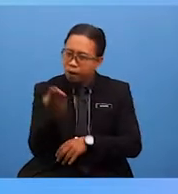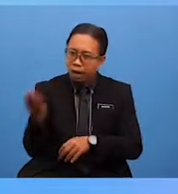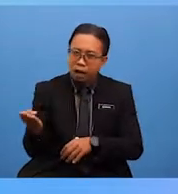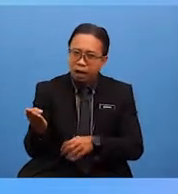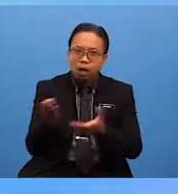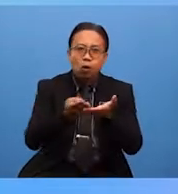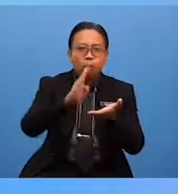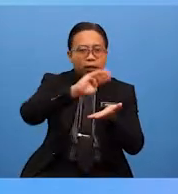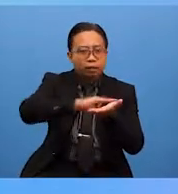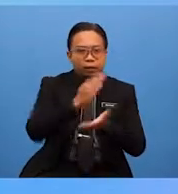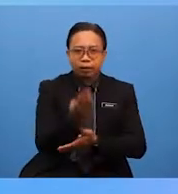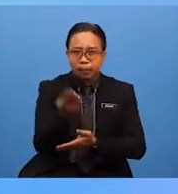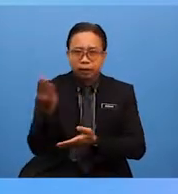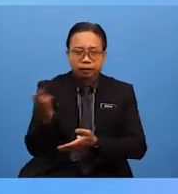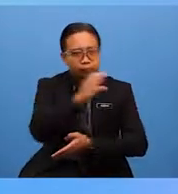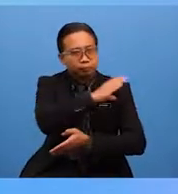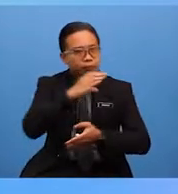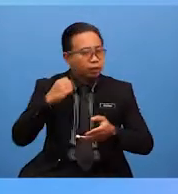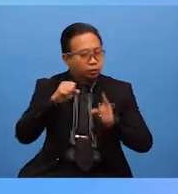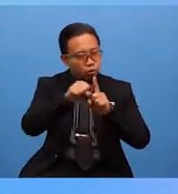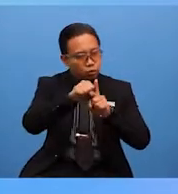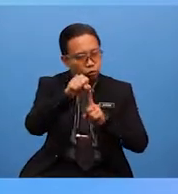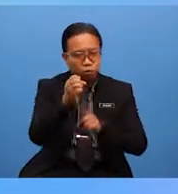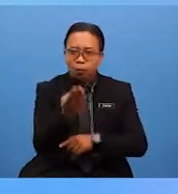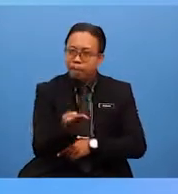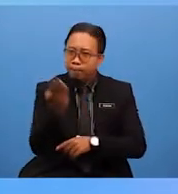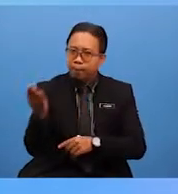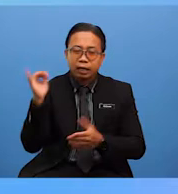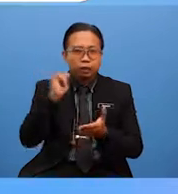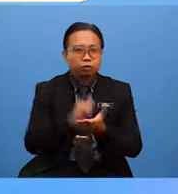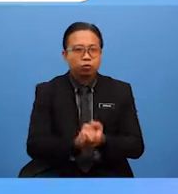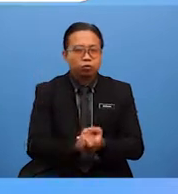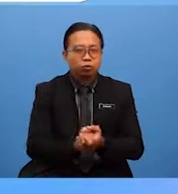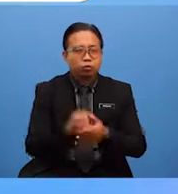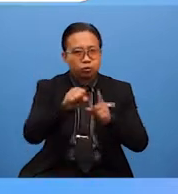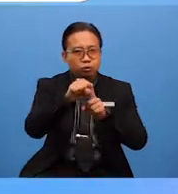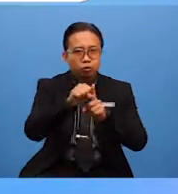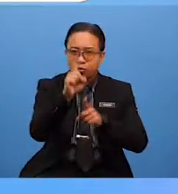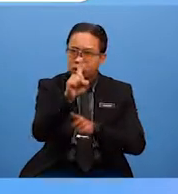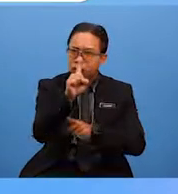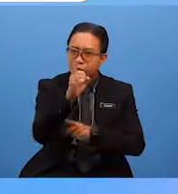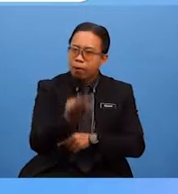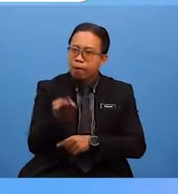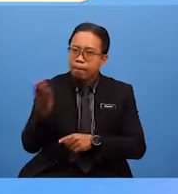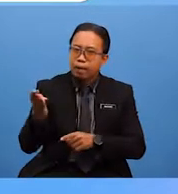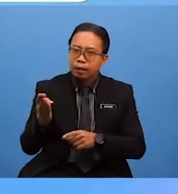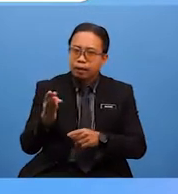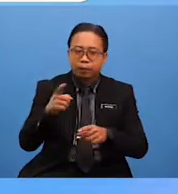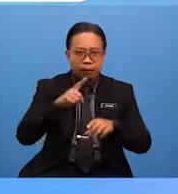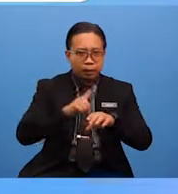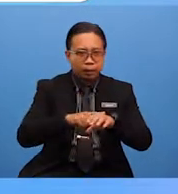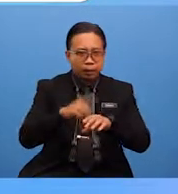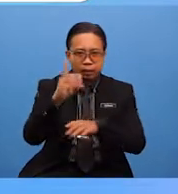quantity bahan dan suhu bahan tersebut suhu sesuatu bahan pula per kantung